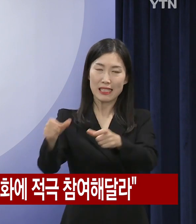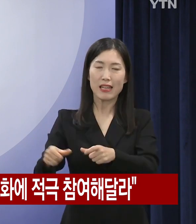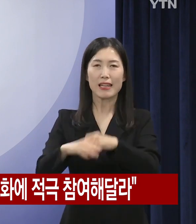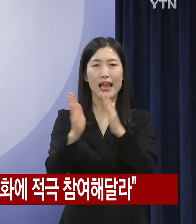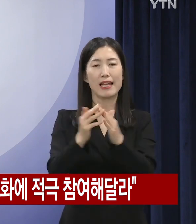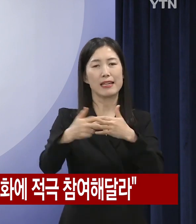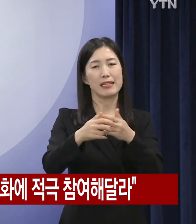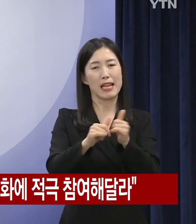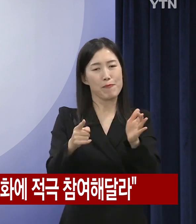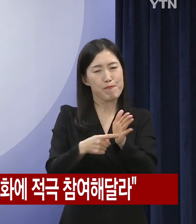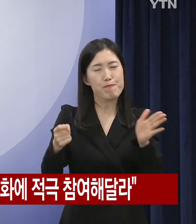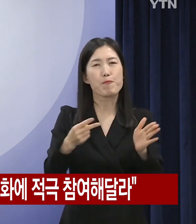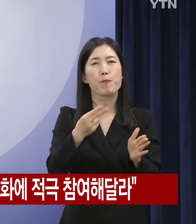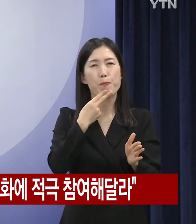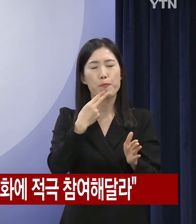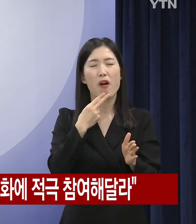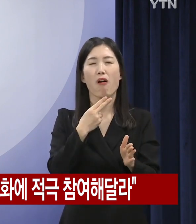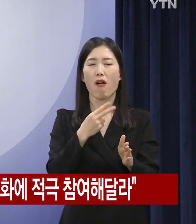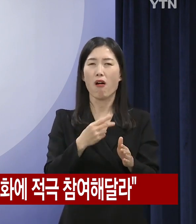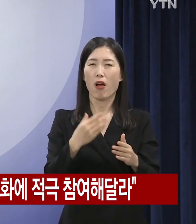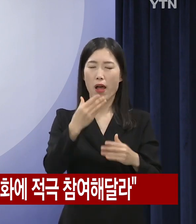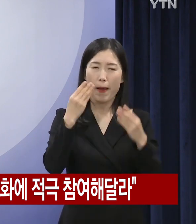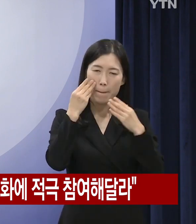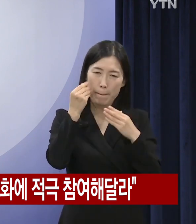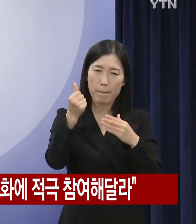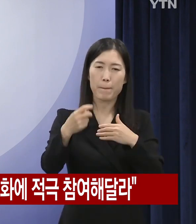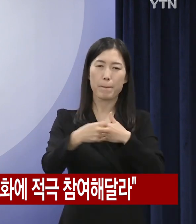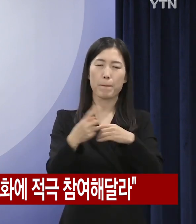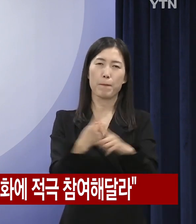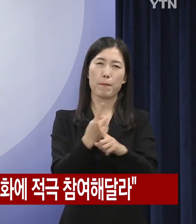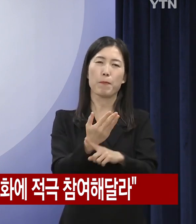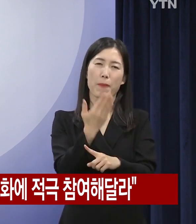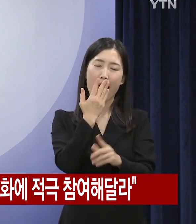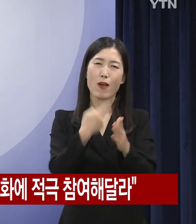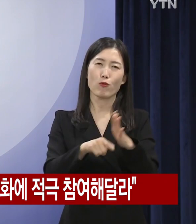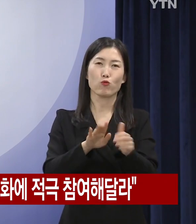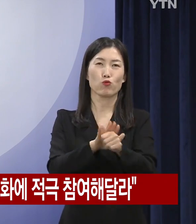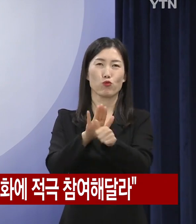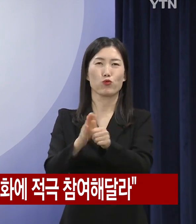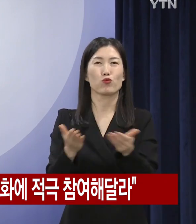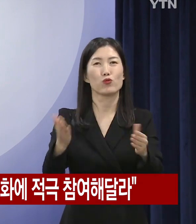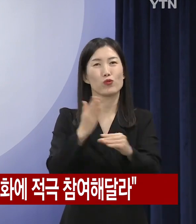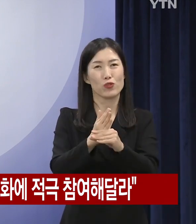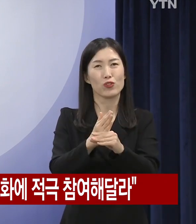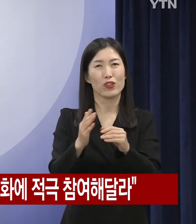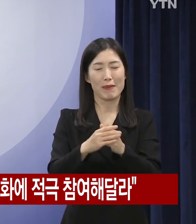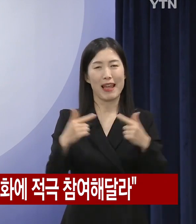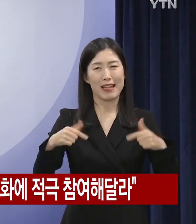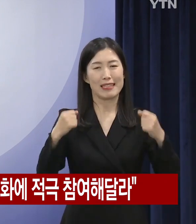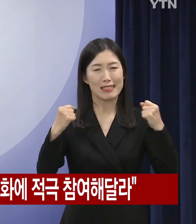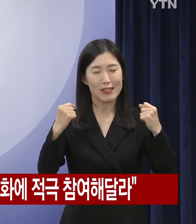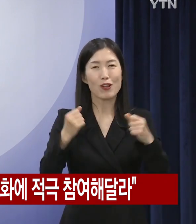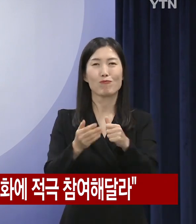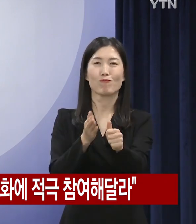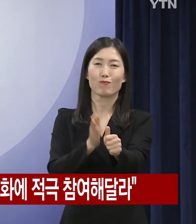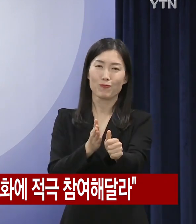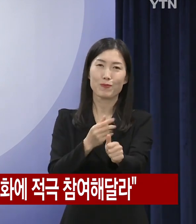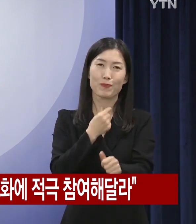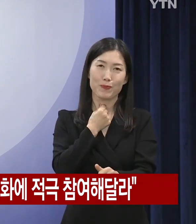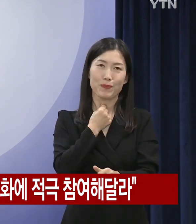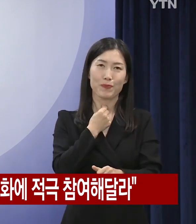살리겠습니다. 정부를 믿고 끝까지 지지 성원해 주시기를 부탁드립니다. 감사합니다.